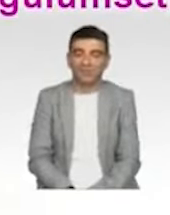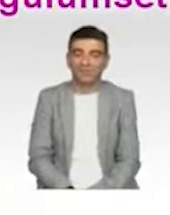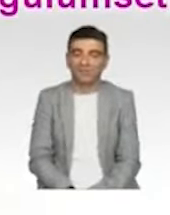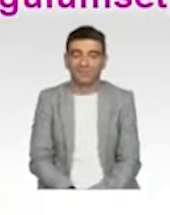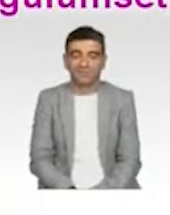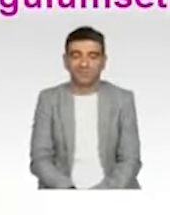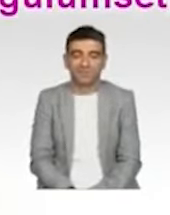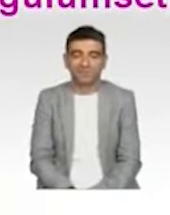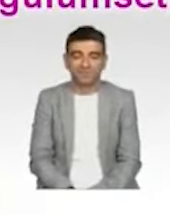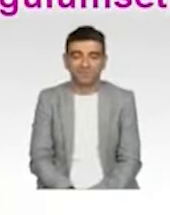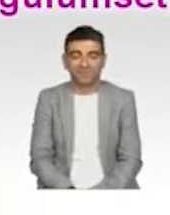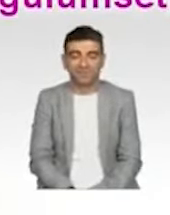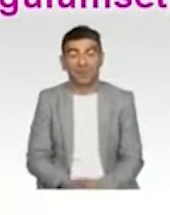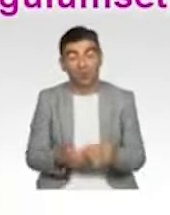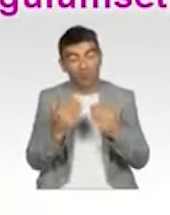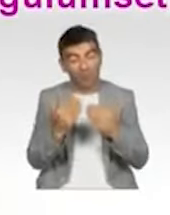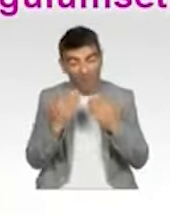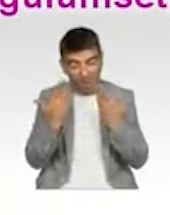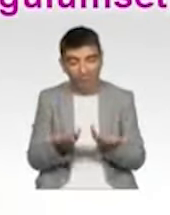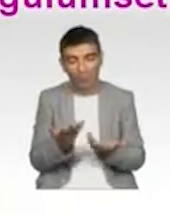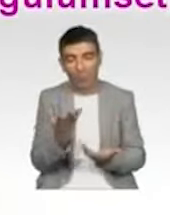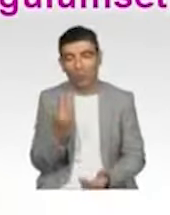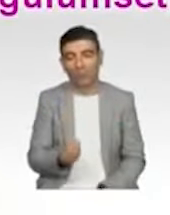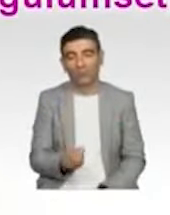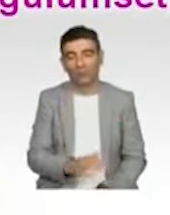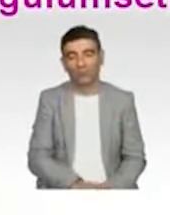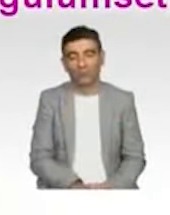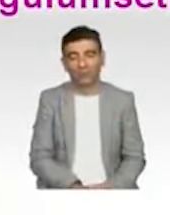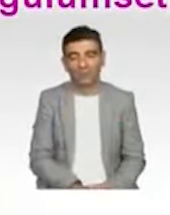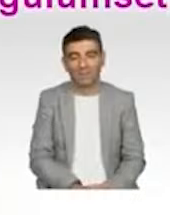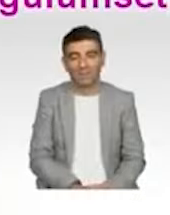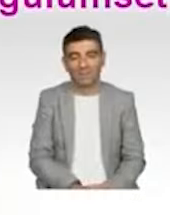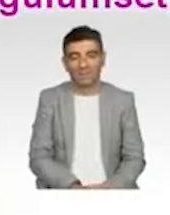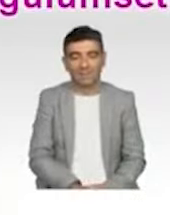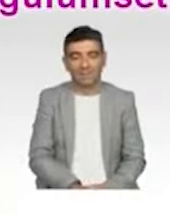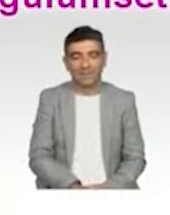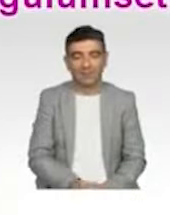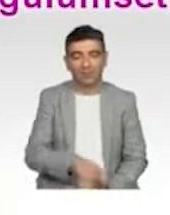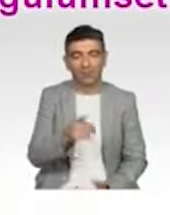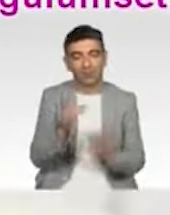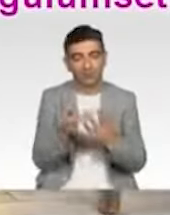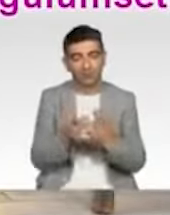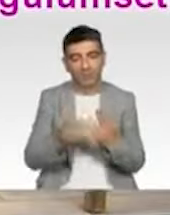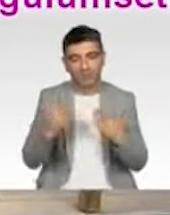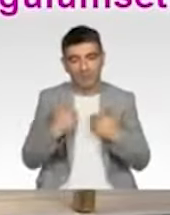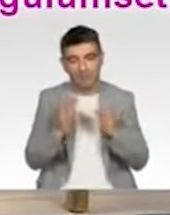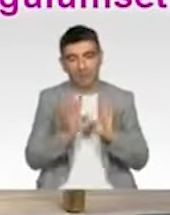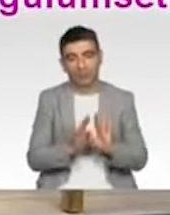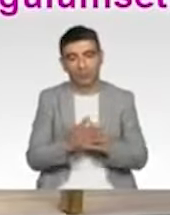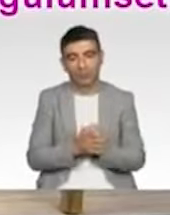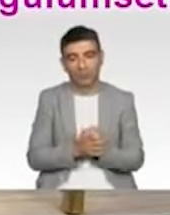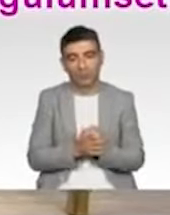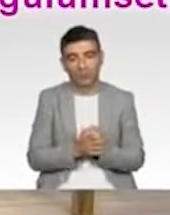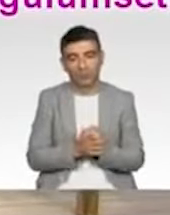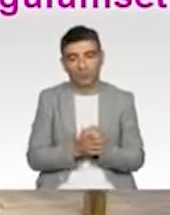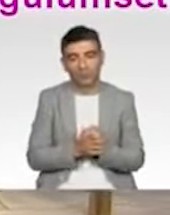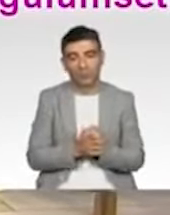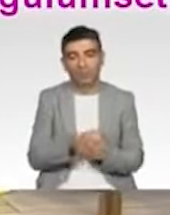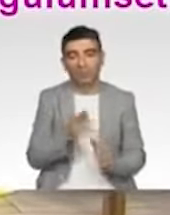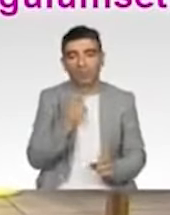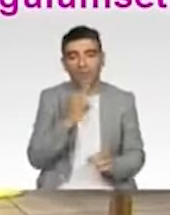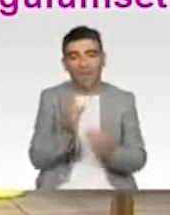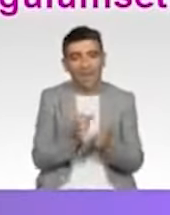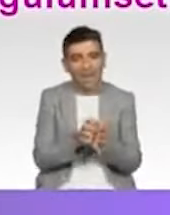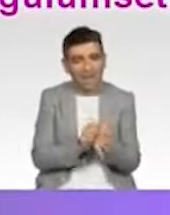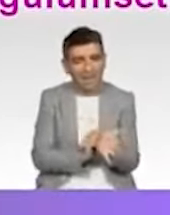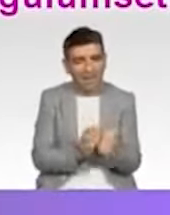Güzel. Duaları kabul olmuş evet. Evet. Yüzükleri nereye koydun? Burada. Ha, yüzükler bende de sonradan evet. Bakıyorum. Programda şimdi, hanımların yüzükleri var. Eldiviniz